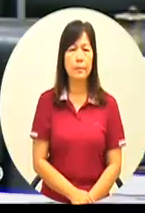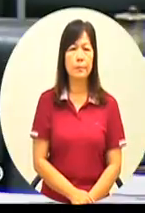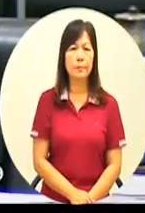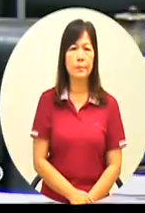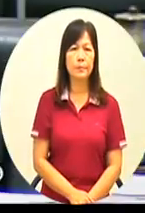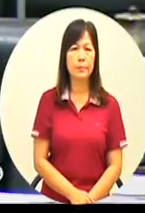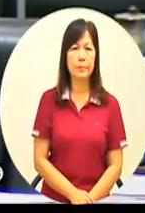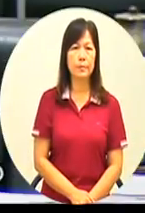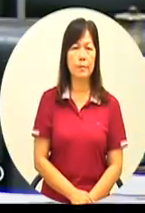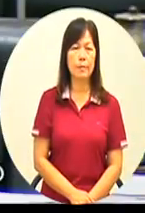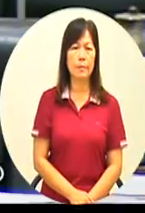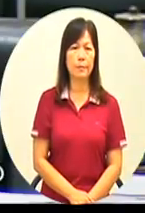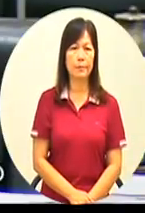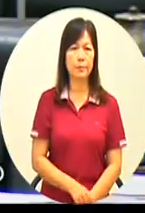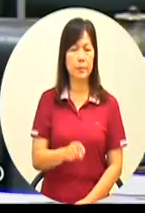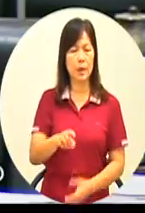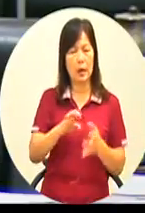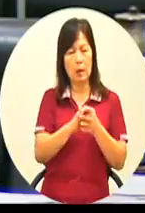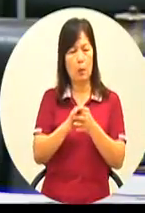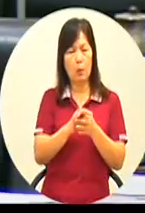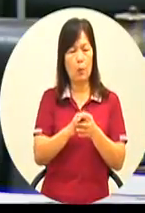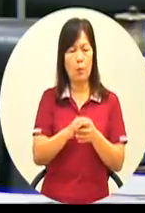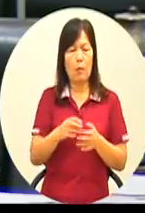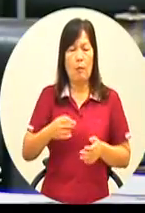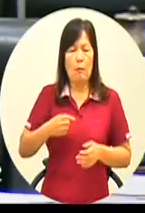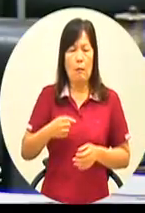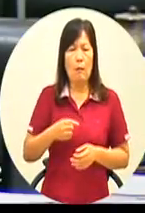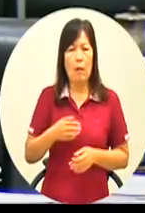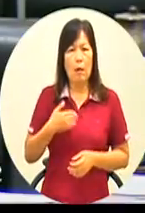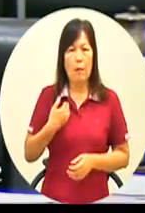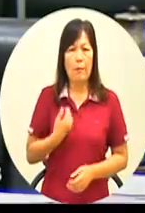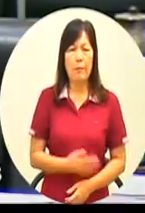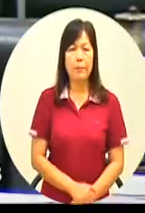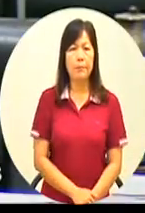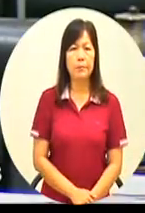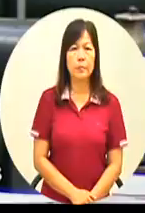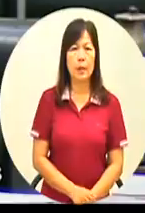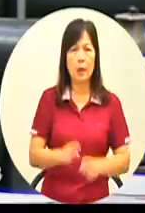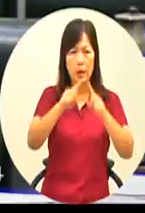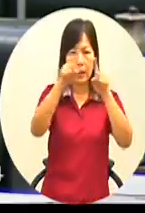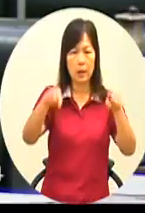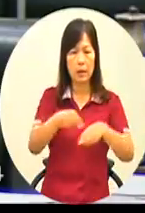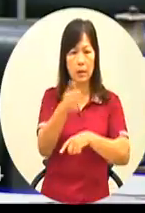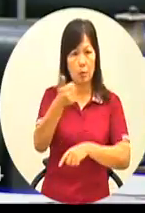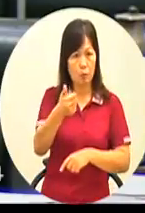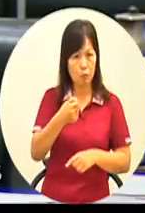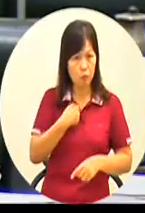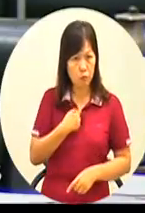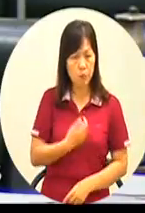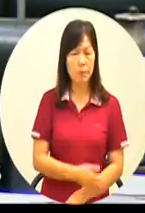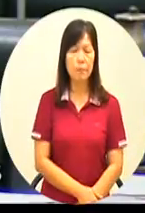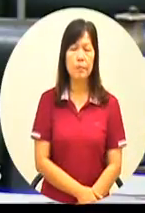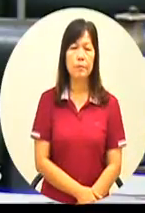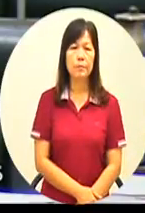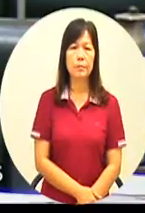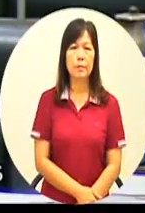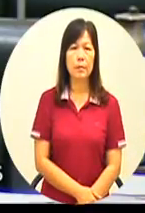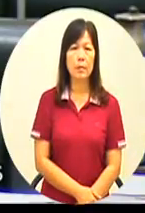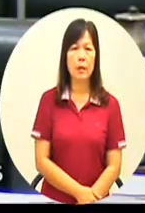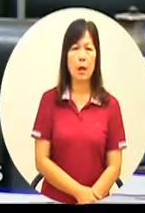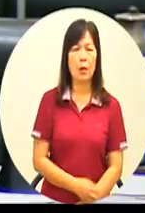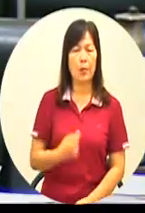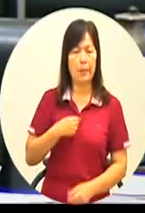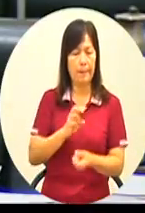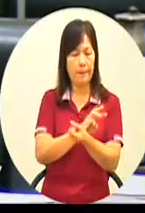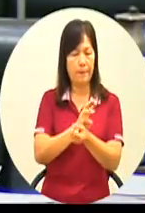那这个就是说有关于啊，我不晓得我们张局长知不知道，目前好我们三林